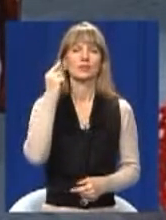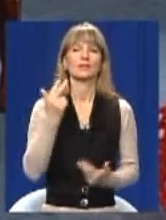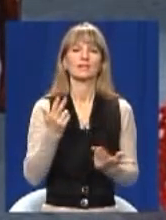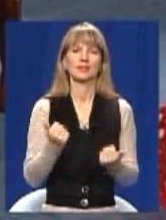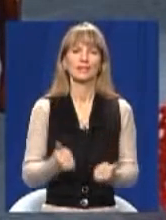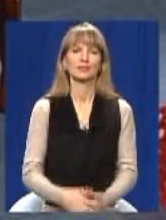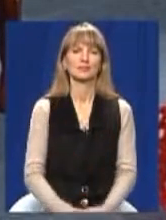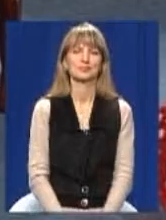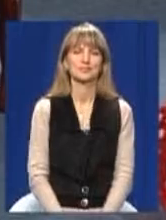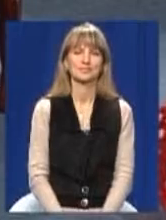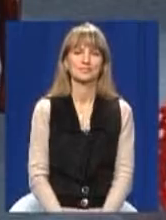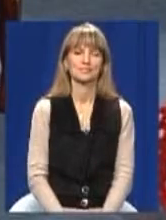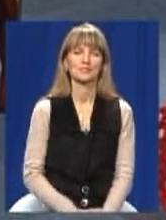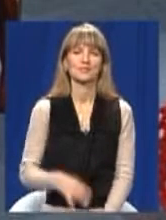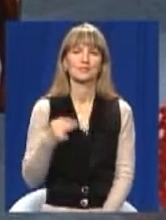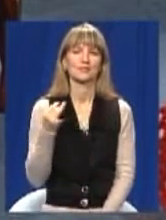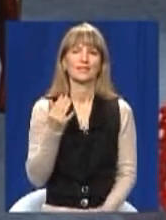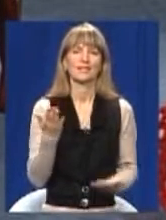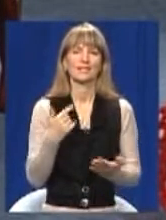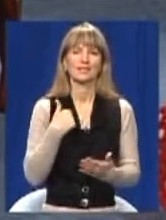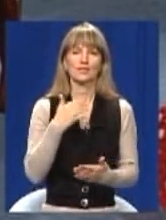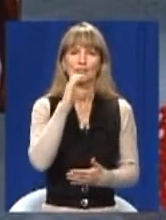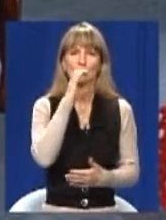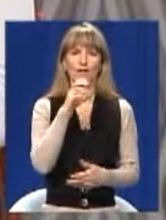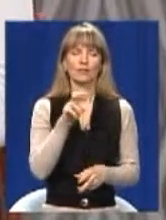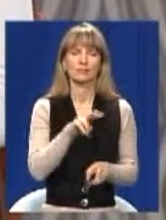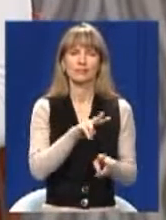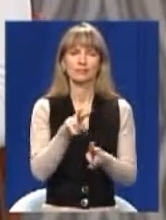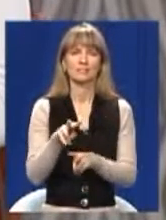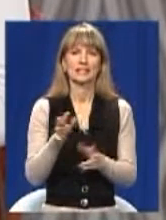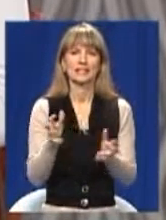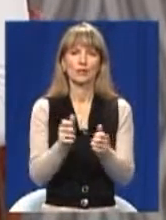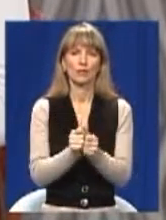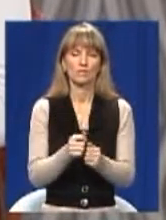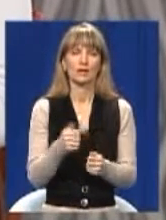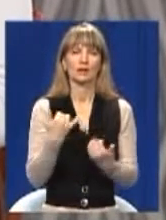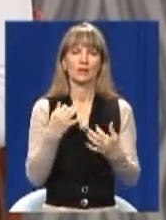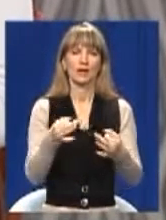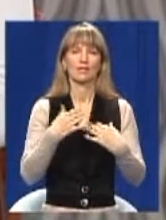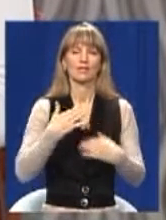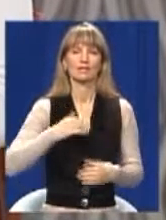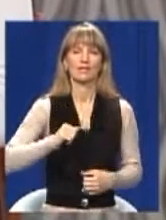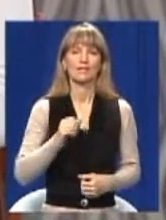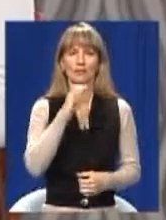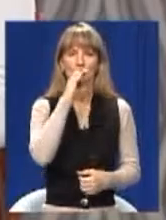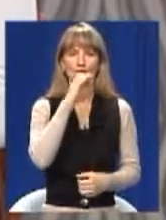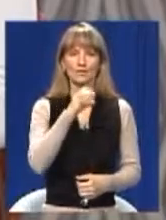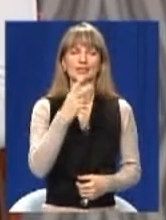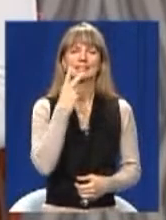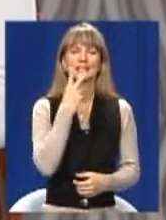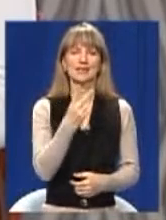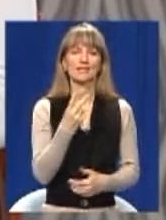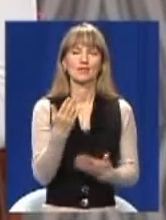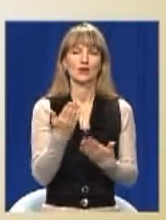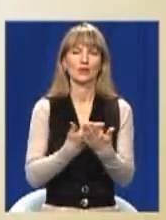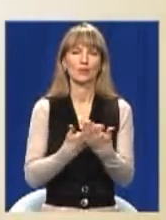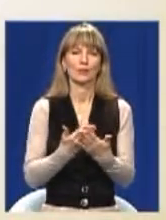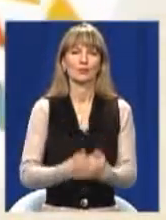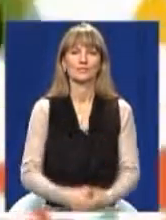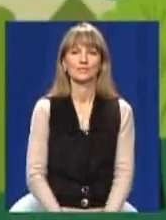Да. Дуже таки цікаво, як наші вовчики вислідковують здобич, і про це нам розповість наш товариш Вовчик. Дивимося рубрику про